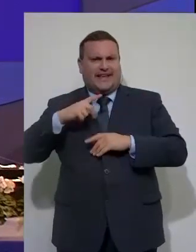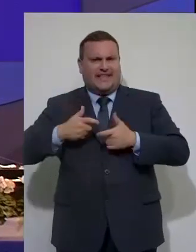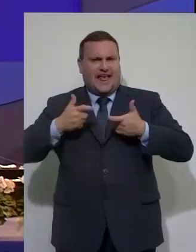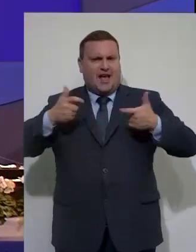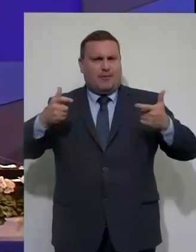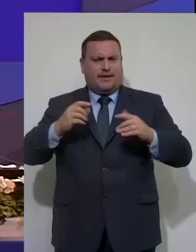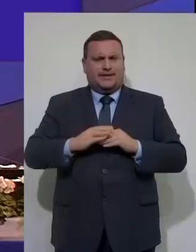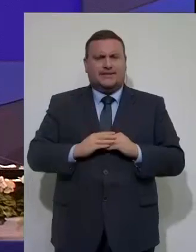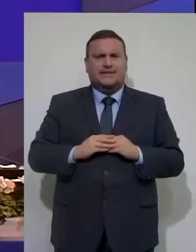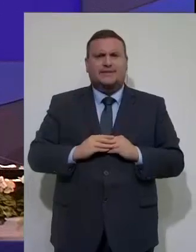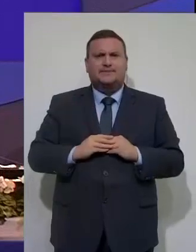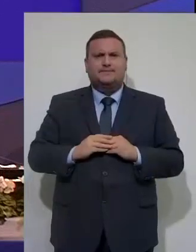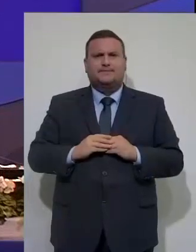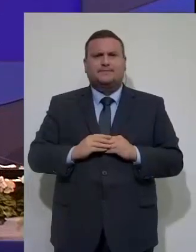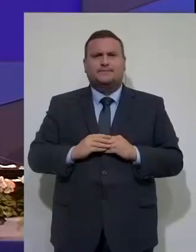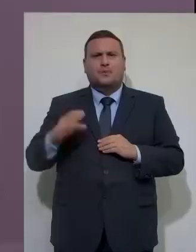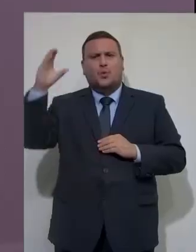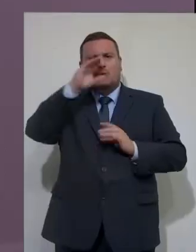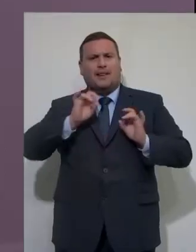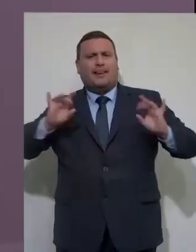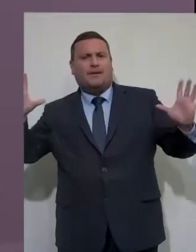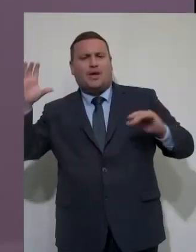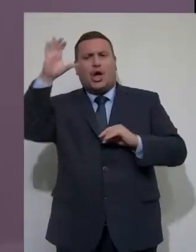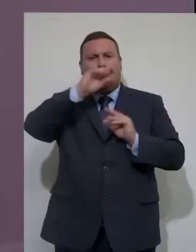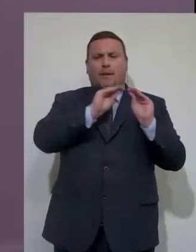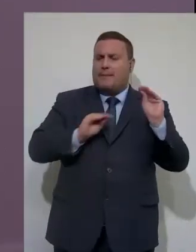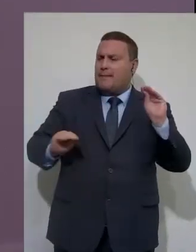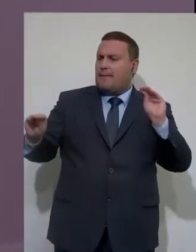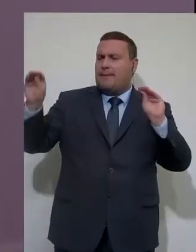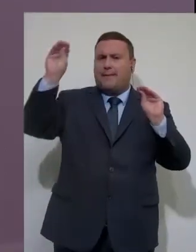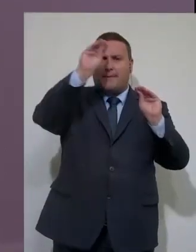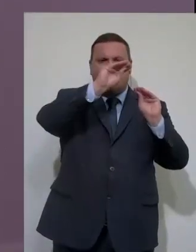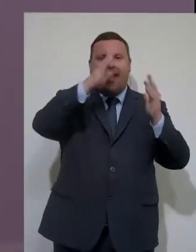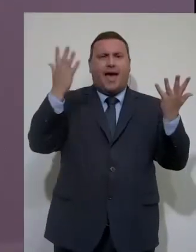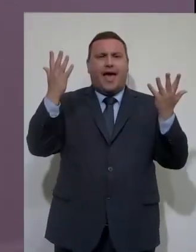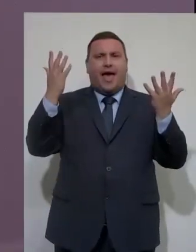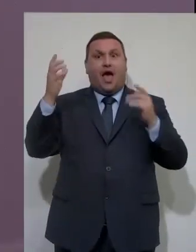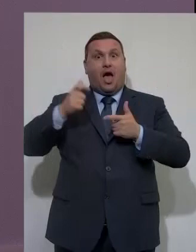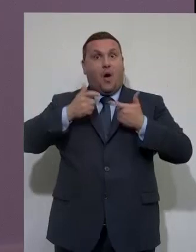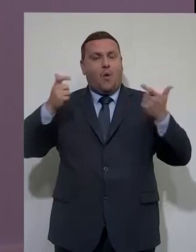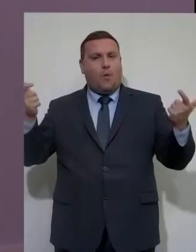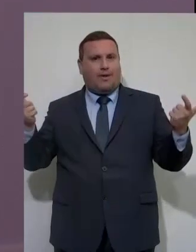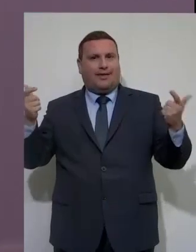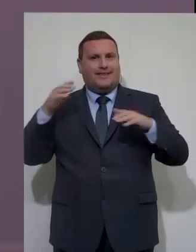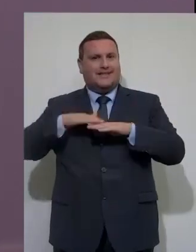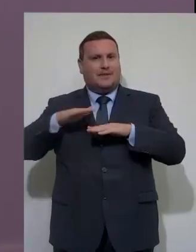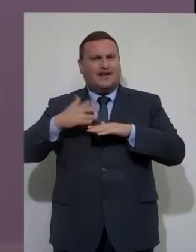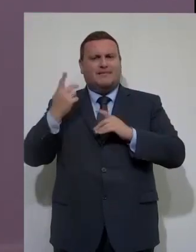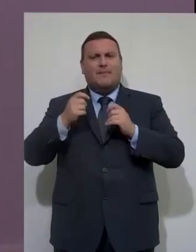flussi, no? Anche il tema del turismo di libertà, il turismo itinerante, cioè un campeggio in città, tanto per fare un esempio, è un posto che